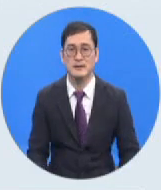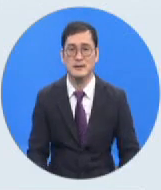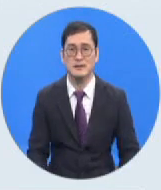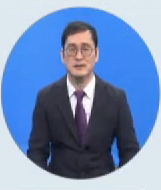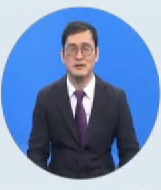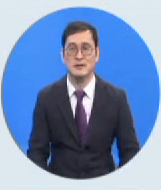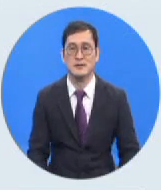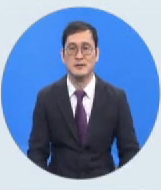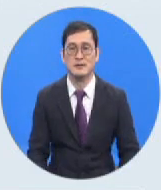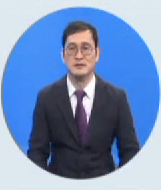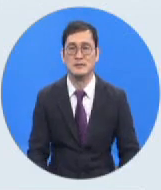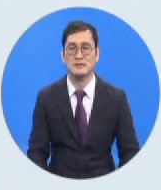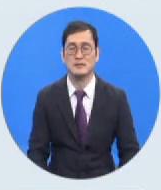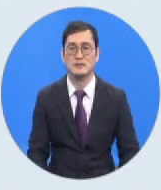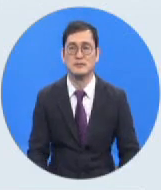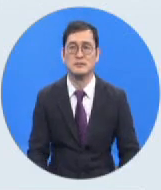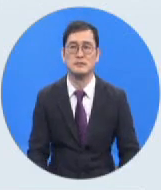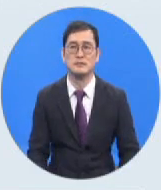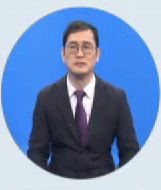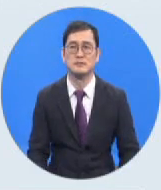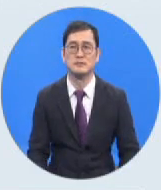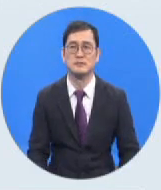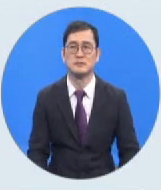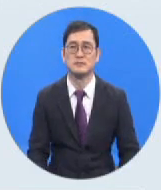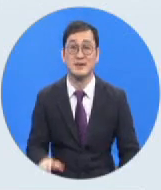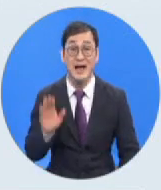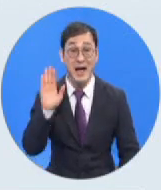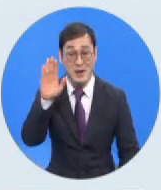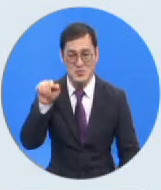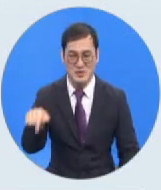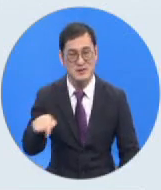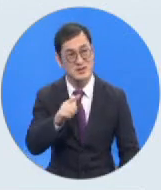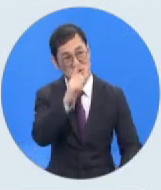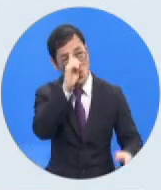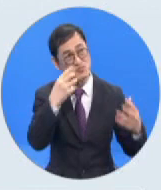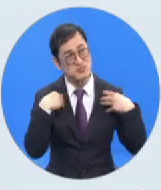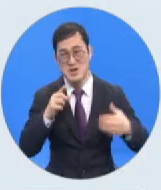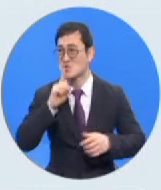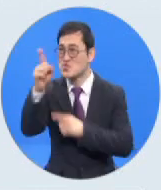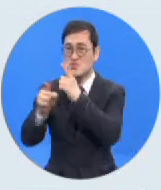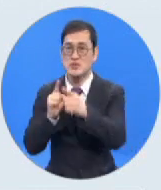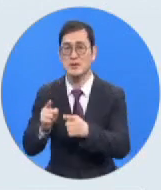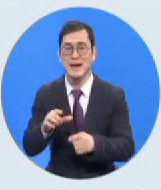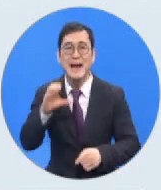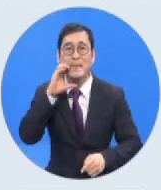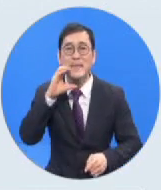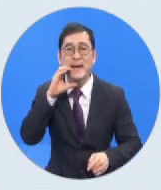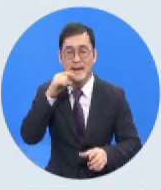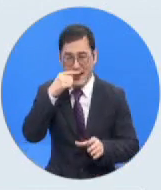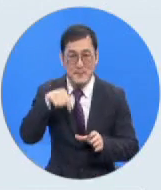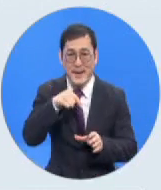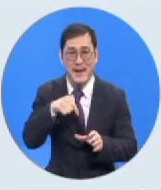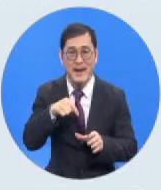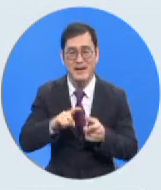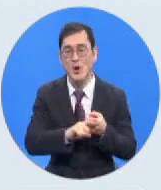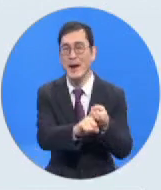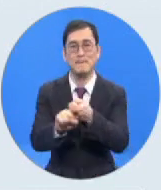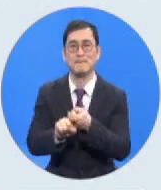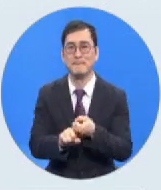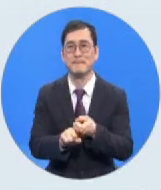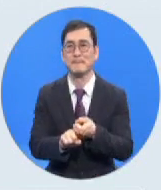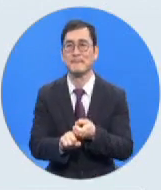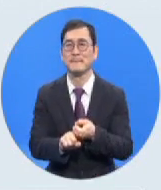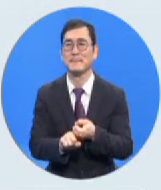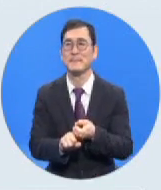거리두기 완화 예고에도 정부 상대로 줄소송을 예고하고 있는 겁니다. 전국 카페 사장연합회는 17억 5천만